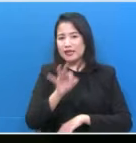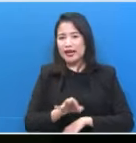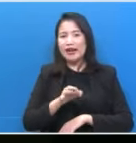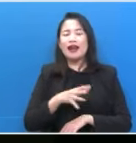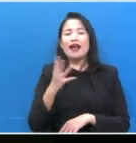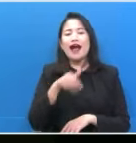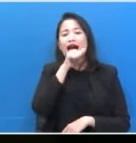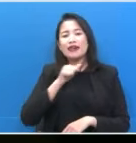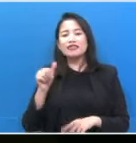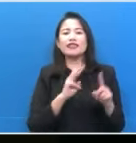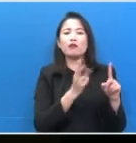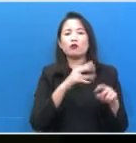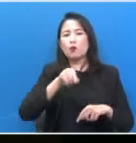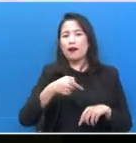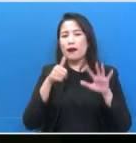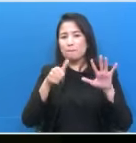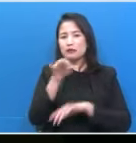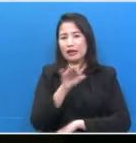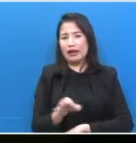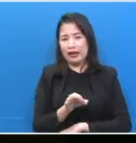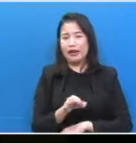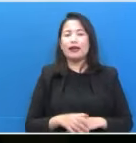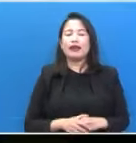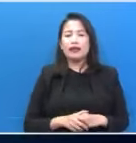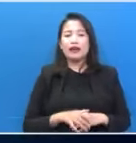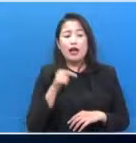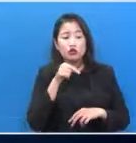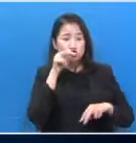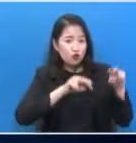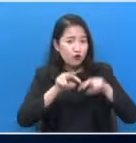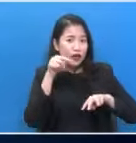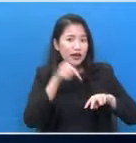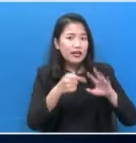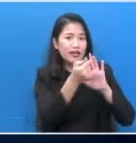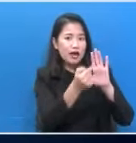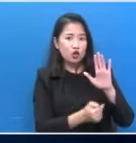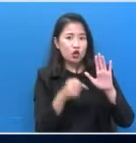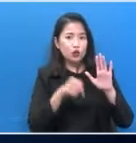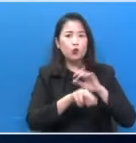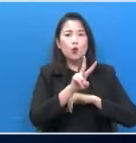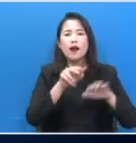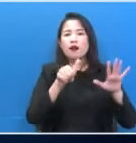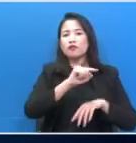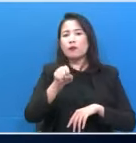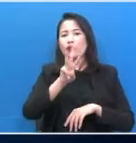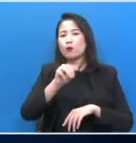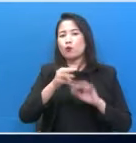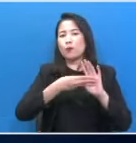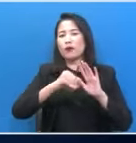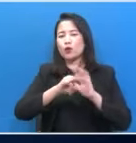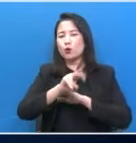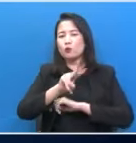di 13,6%. Survei Indikator Politik Indonesia 26 hingga 30 Mei 2023